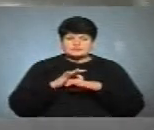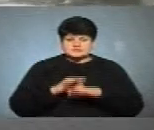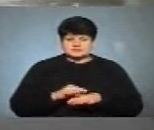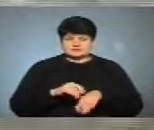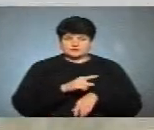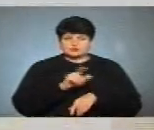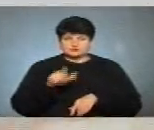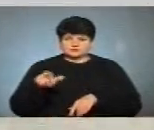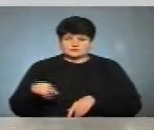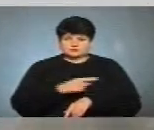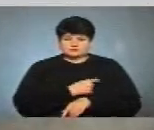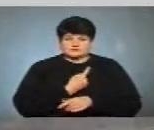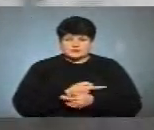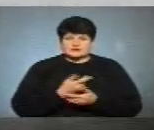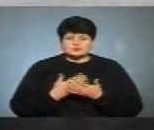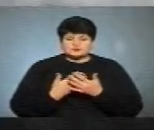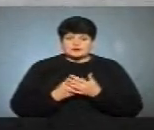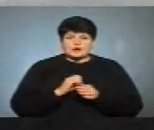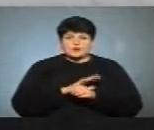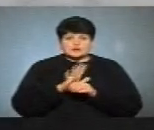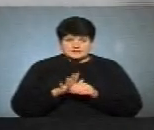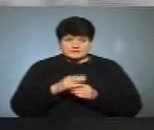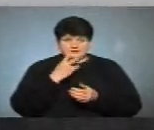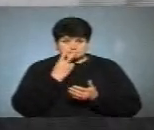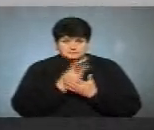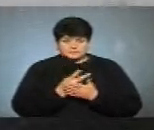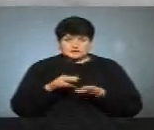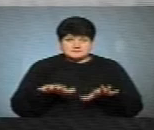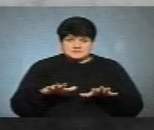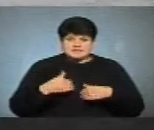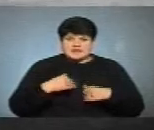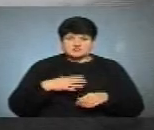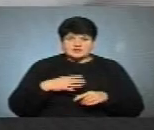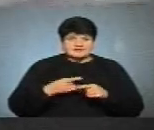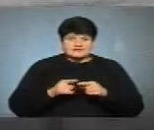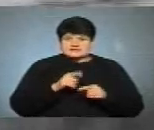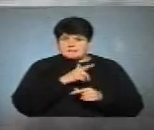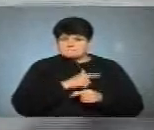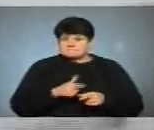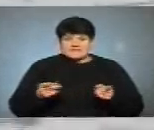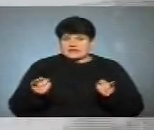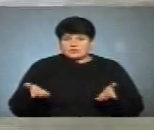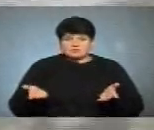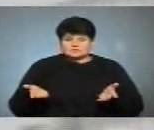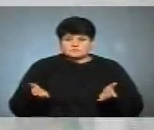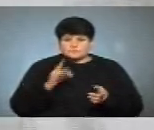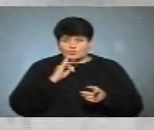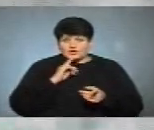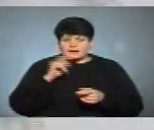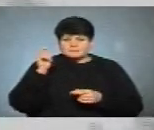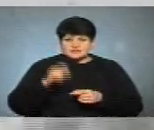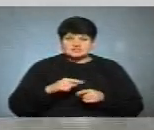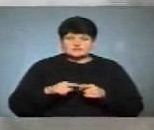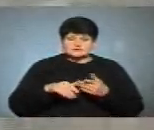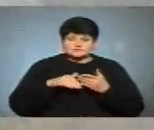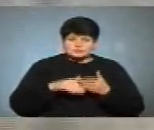лікарні. Якщо гострий коронарний синдром, я на місці, і чекати цей період, доки приїде швидка, чи